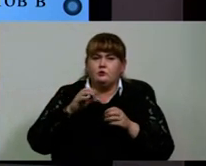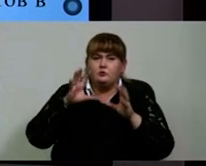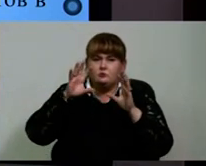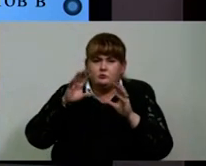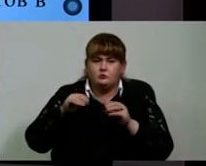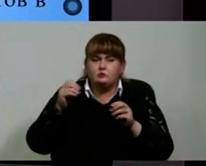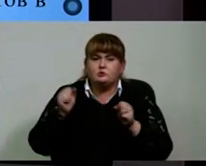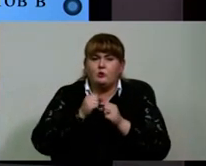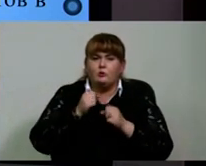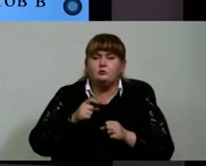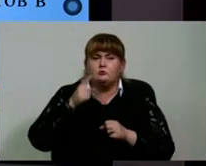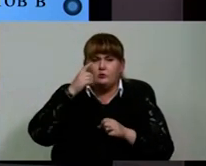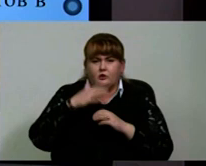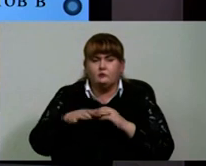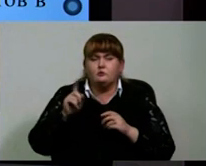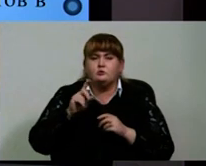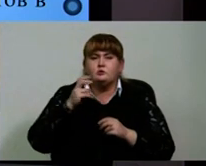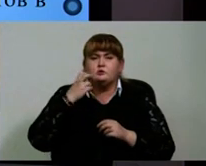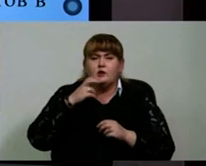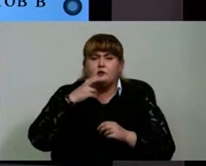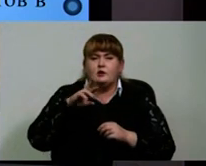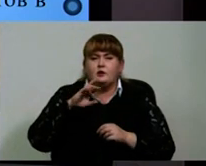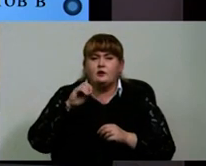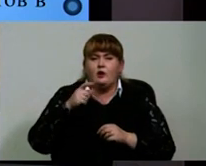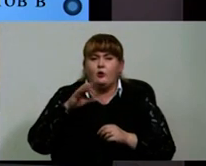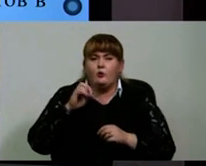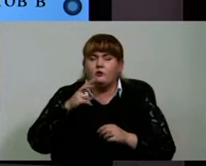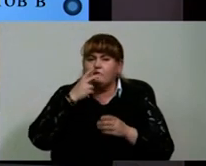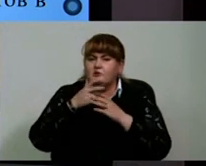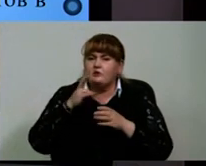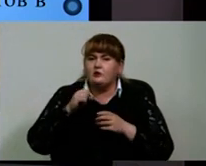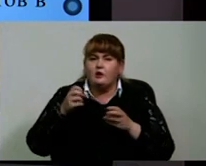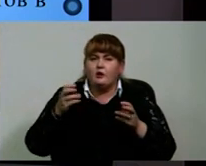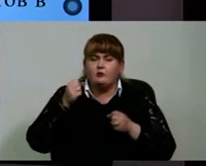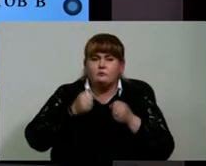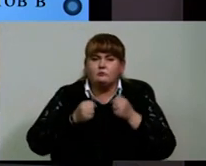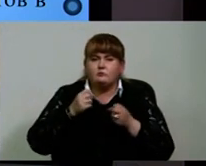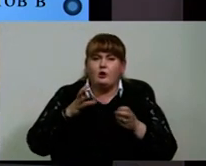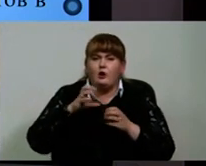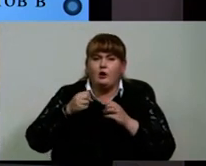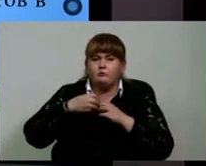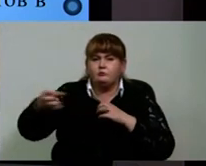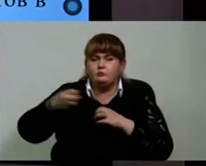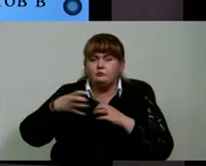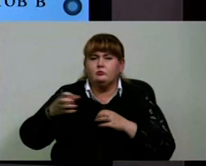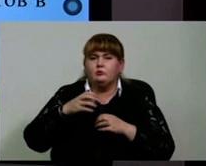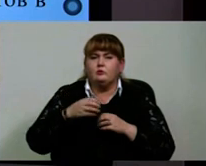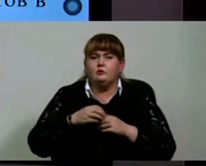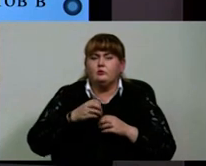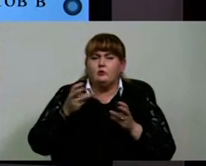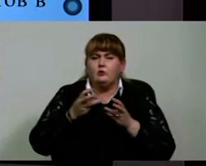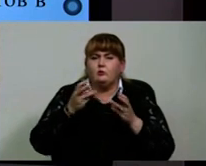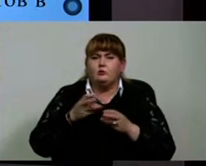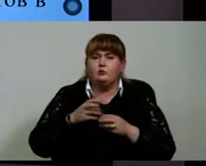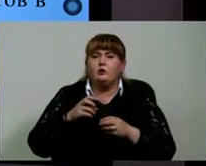скоростью. Догадывается, что дядя Егор видел не горящий мотор, а пламя из выхлопной трубы. Шурка